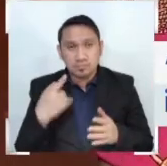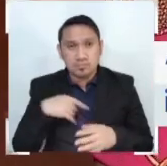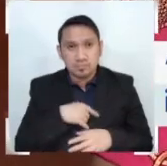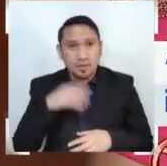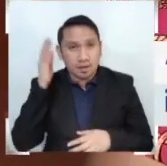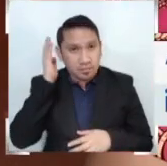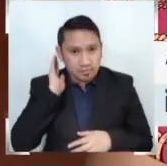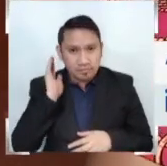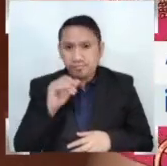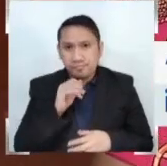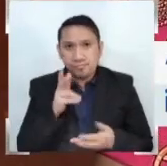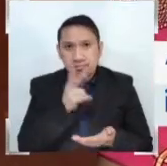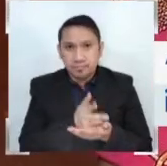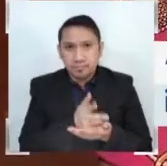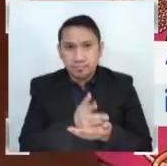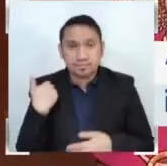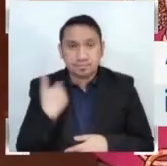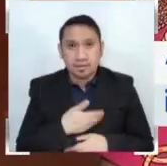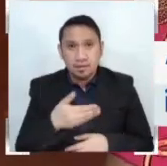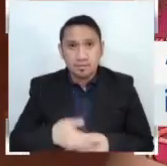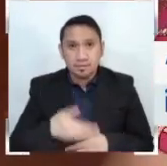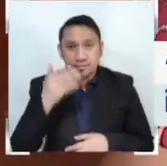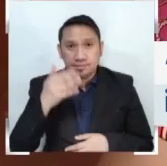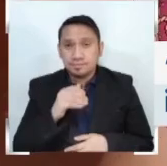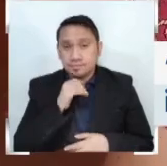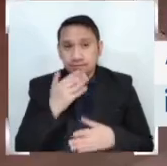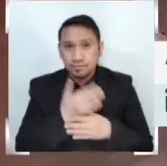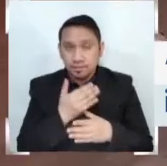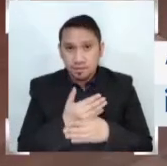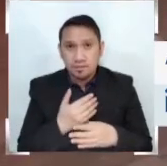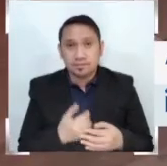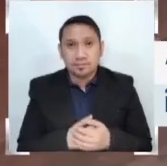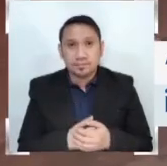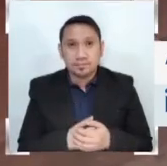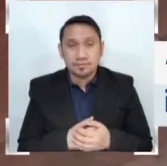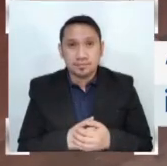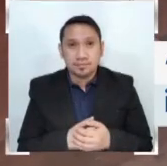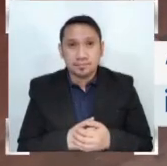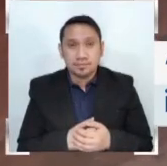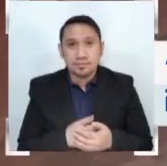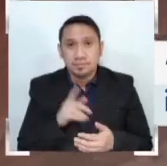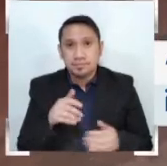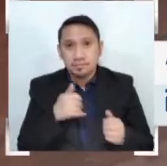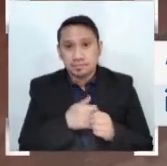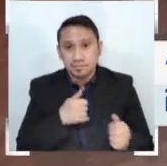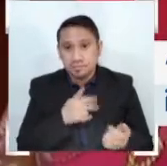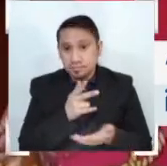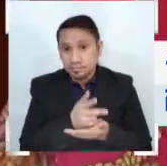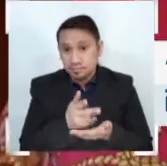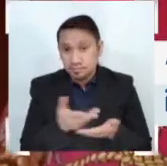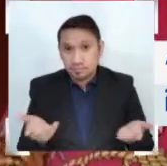silang mag-parking sa harapan namin para po hindi sila disturbo sa paglabas namin. Iniiwasan daw nila may pumarada rito lalo na sa